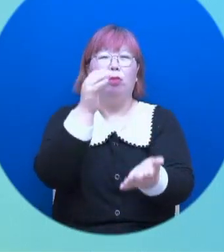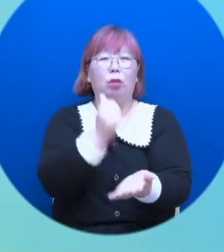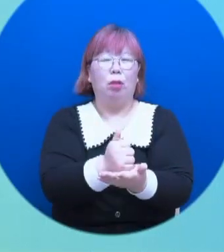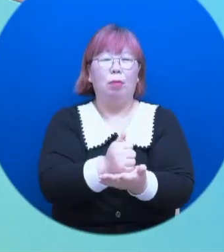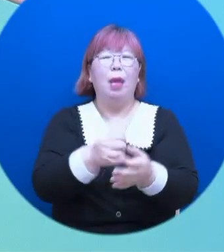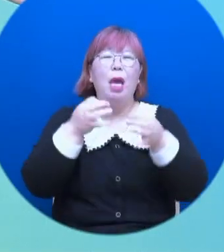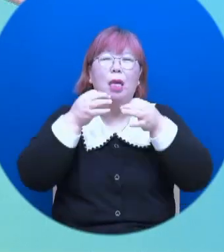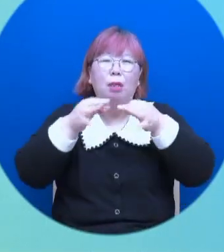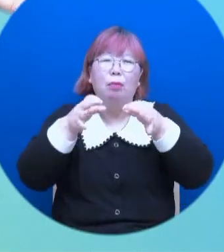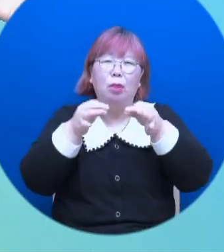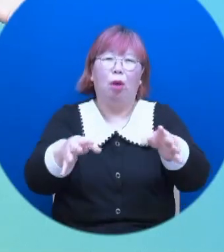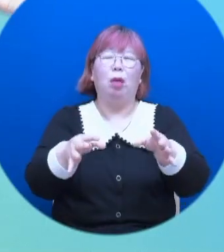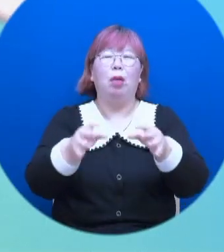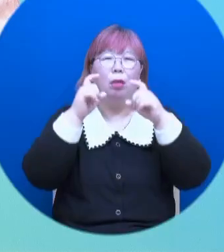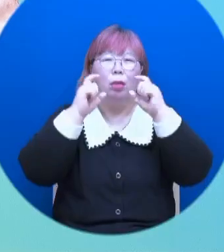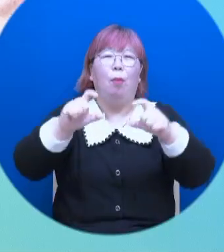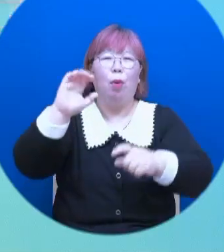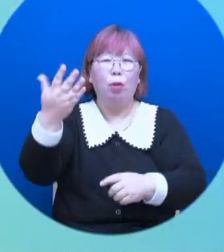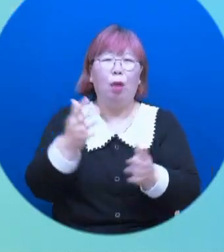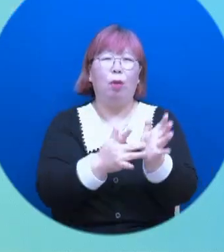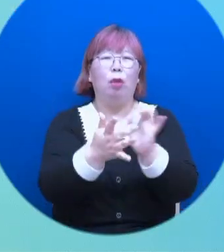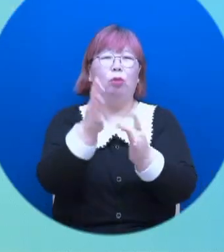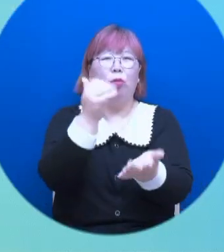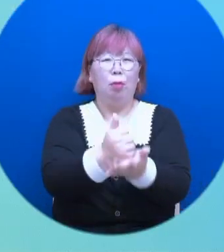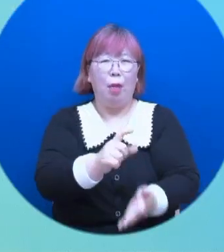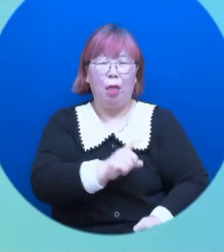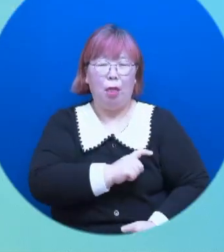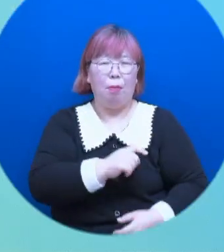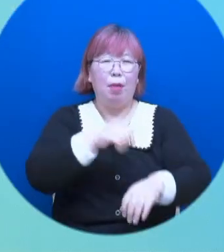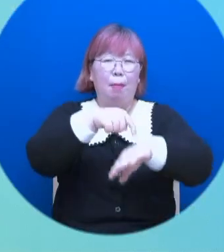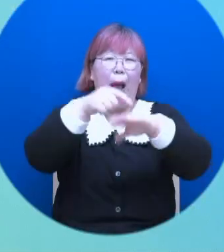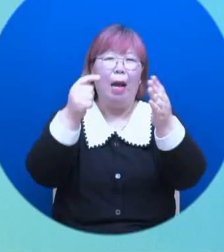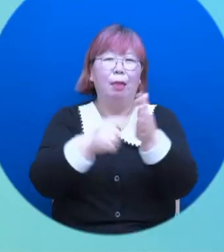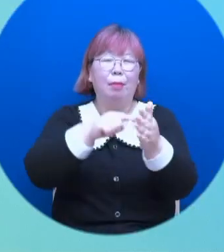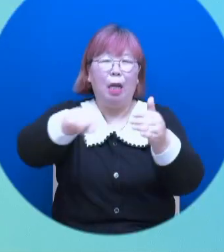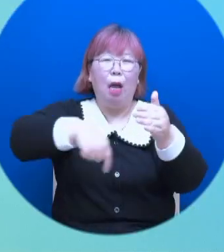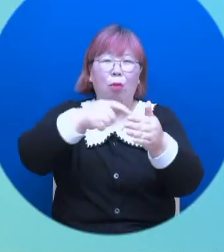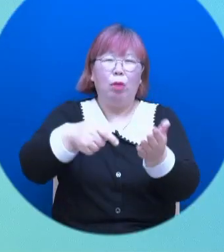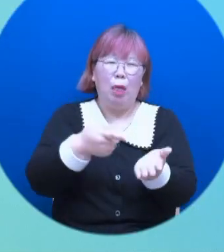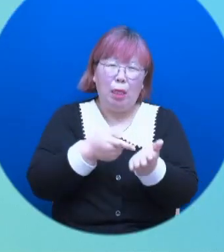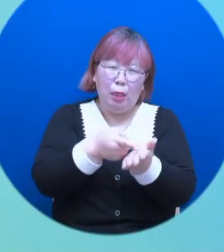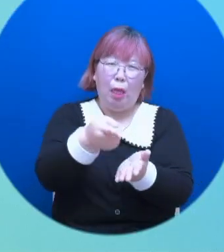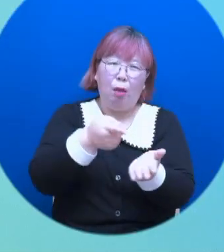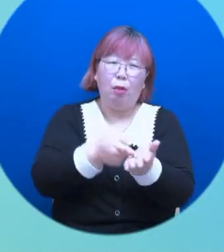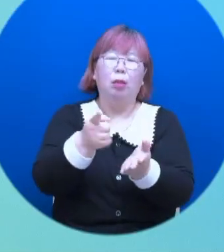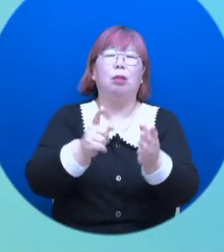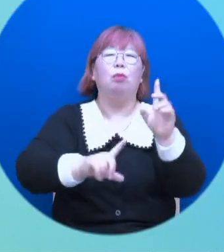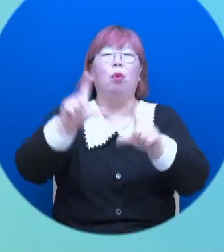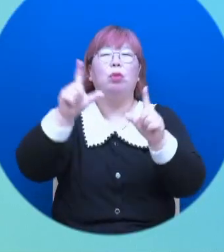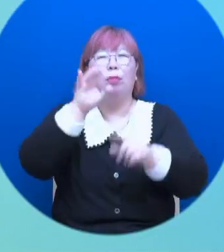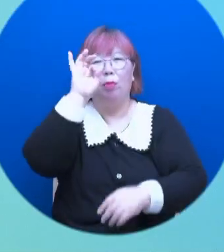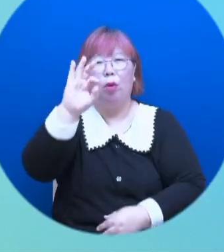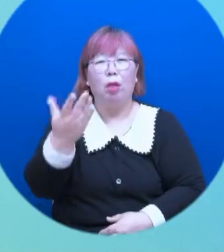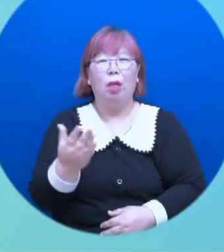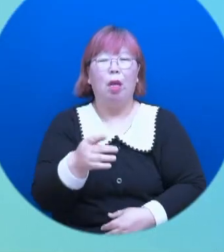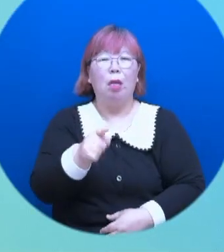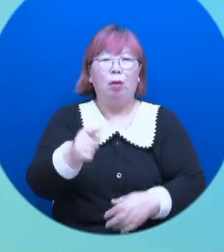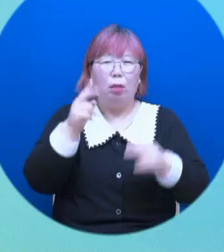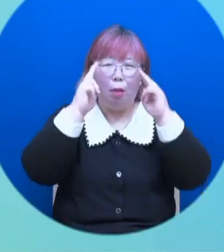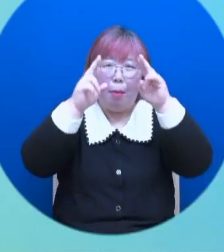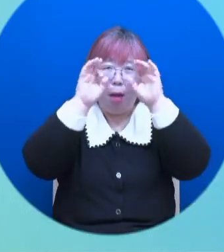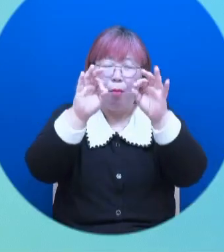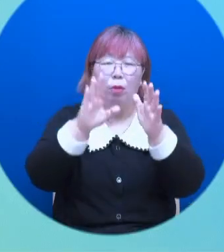거예요. 예수님의 이름이 사람들의 심령 가운데 새겨지는 것을 보게 됩니다. 이것을 바라볼